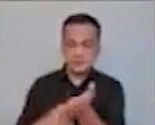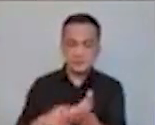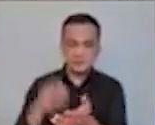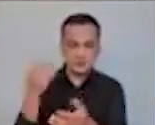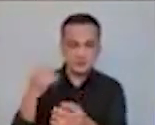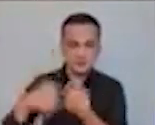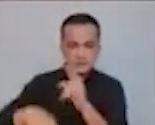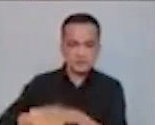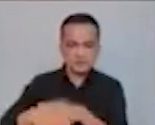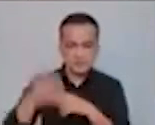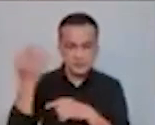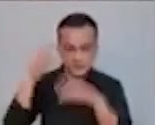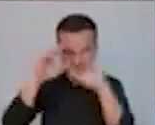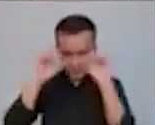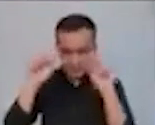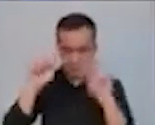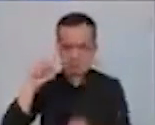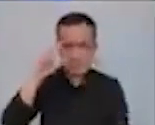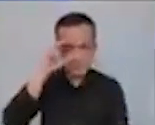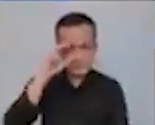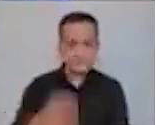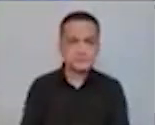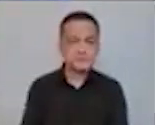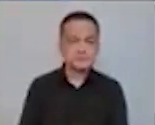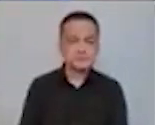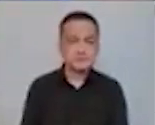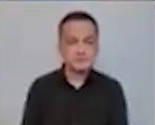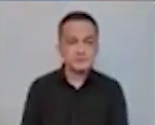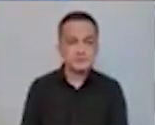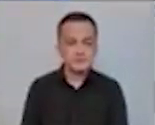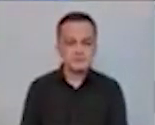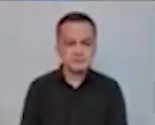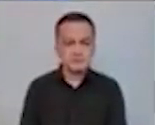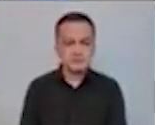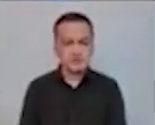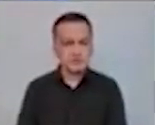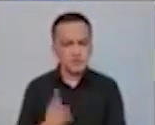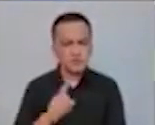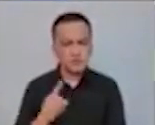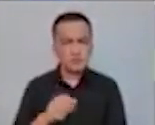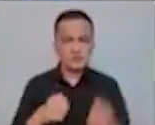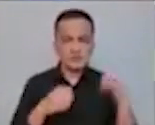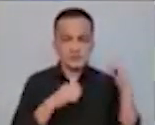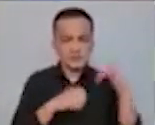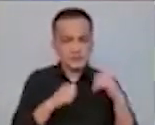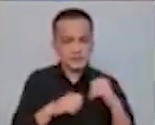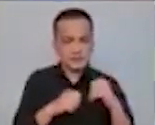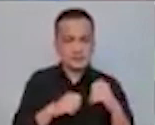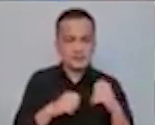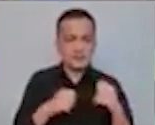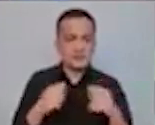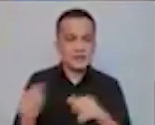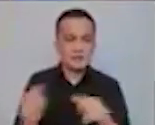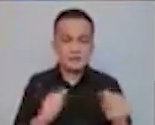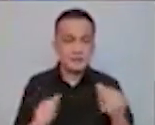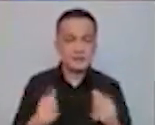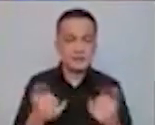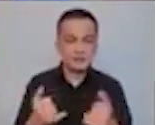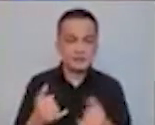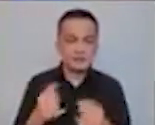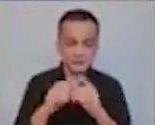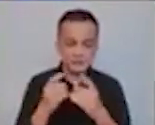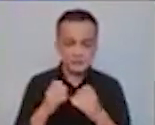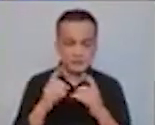dating Pangulong Noynoy Aquino. Ngayon, ano nga ba ang mga inaasahan natin sa culminating activity ng DepEd ngayong araw? Magiging puno